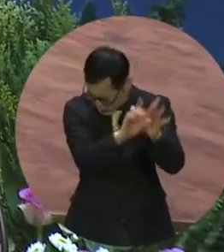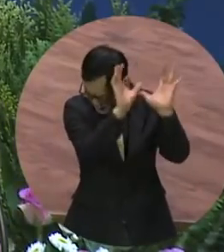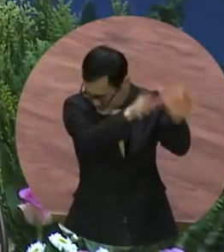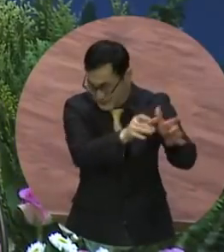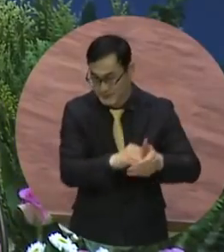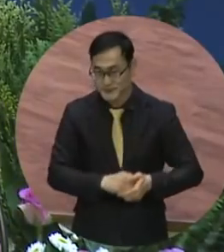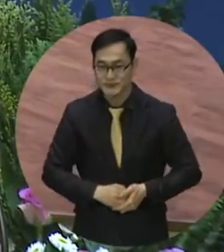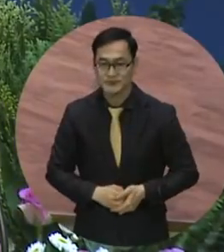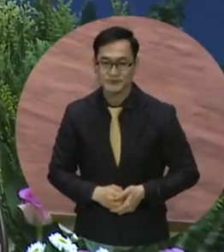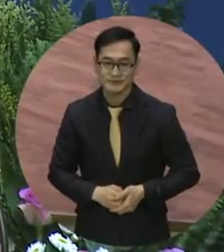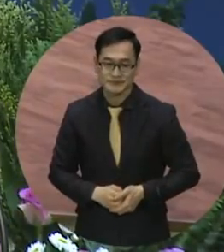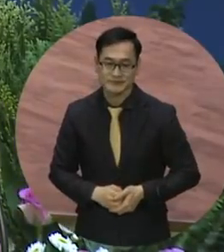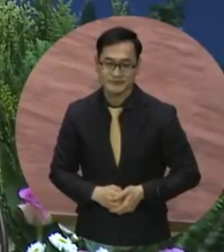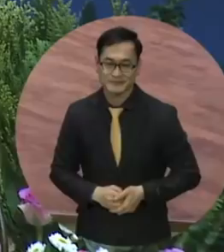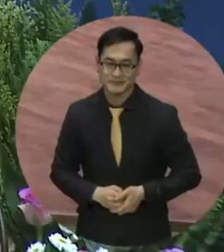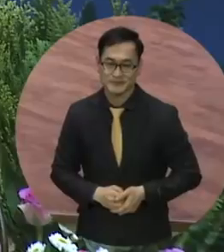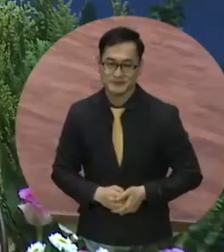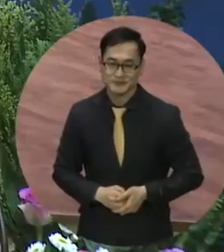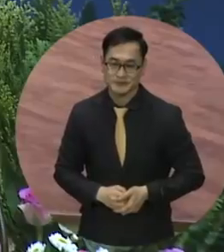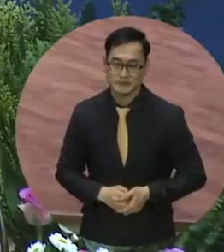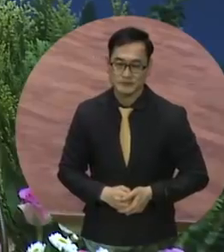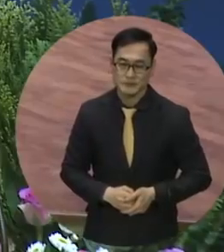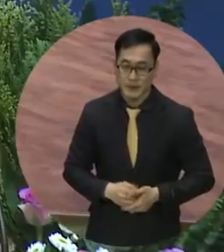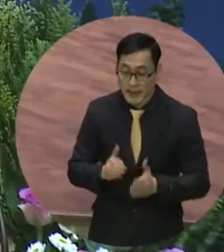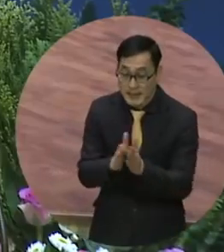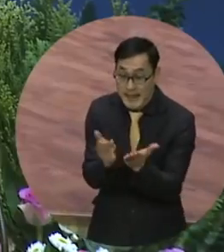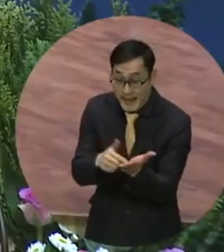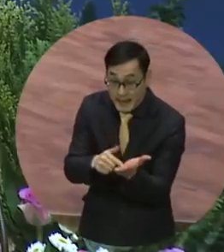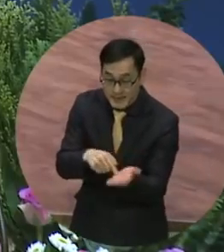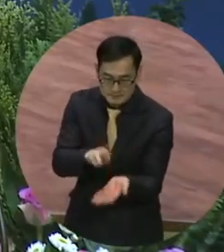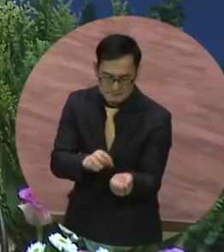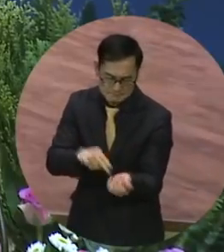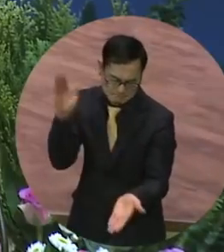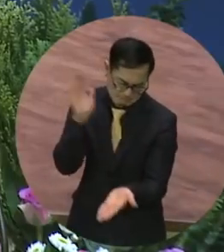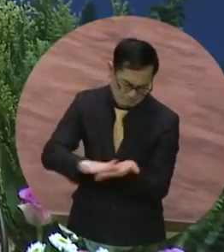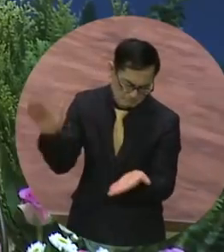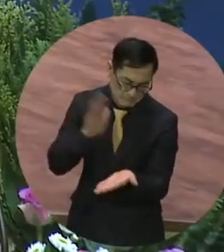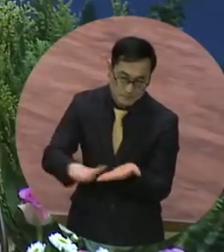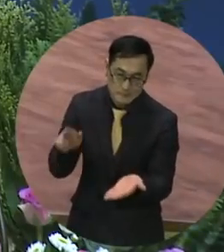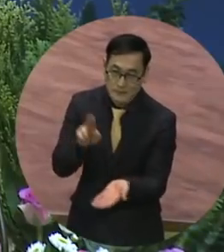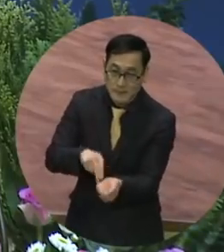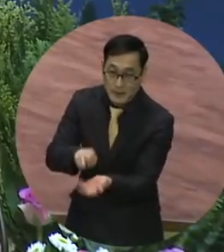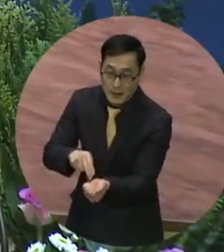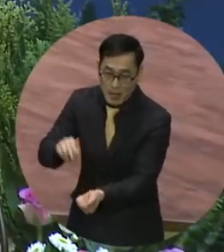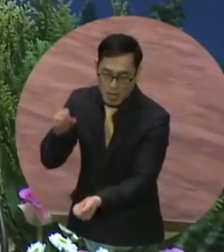지혜라는 책이 있어요. 1천만 권이 팔렸어요. 아주 세계 베스트셀러예요.